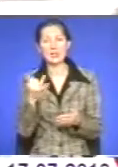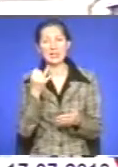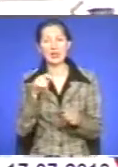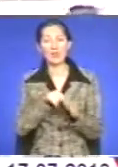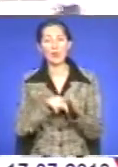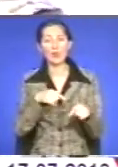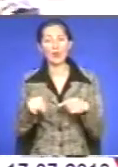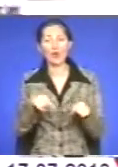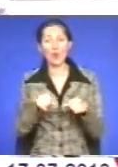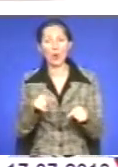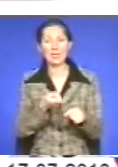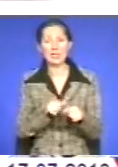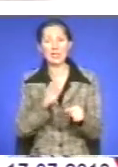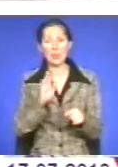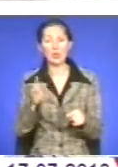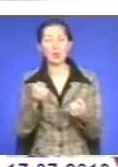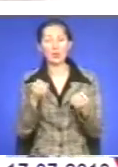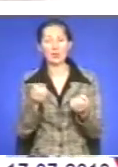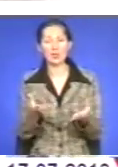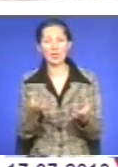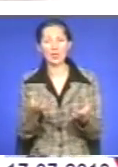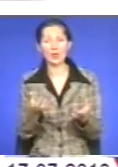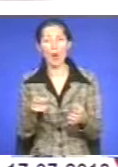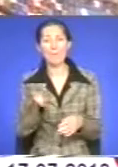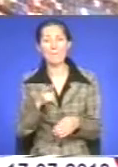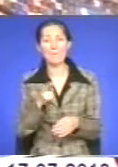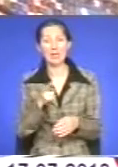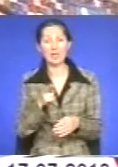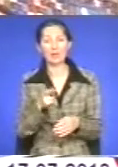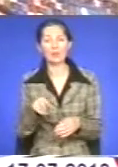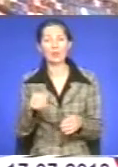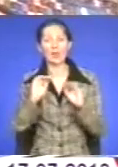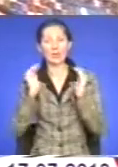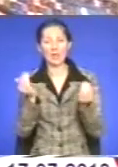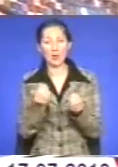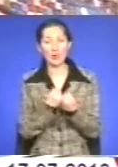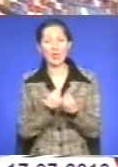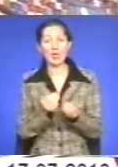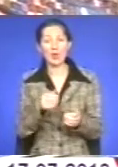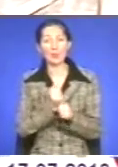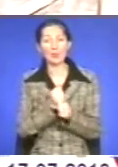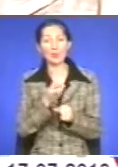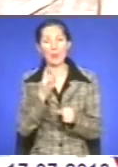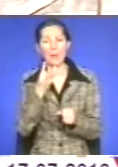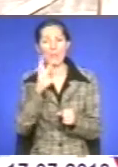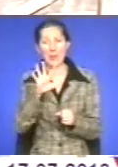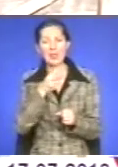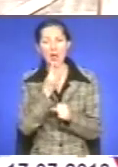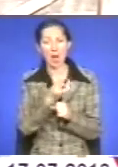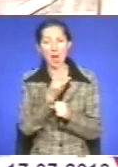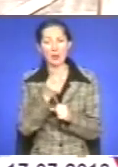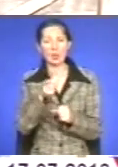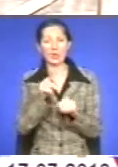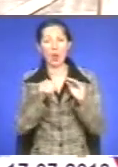змістовний футбол. Це буде, звичайно, у п'ятницю. На стадіоні працюватиме 5 камер. Для них облаштовують